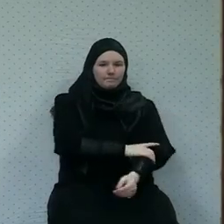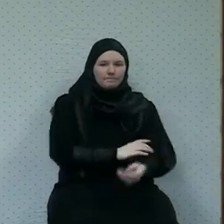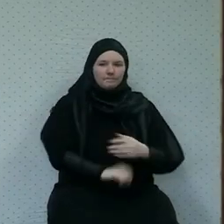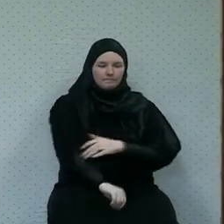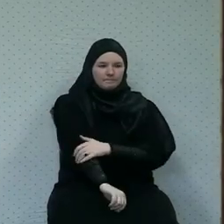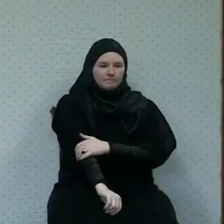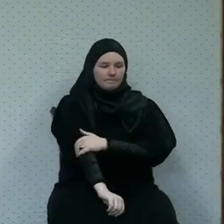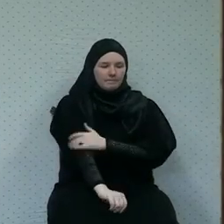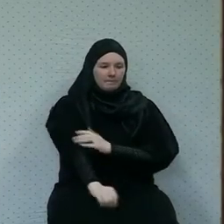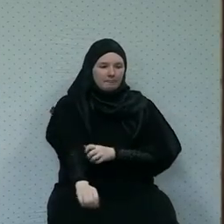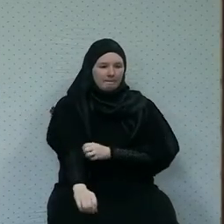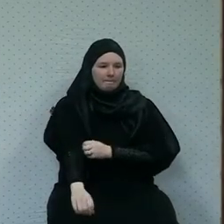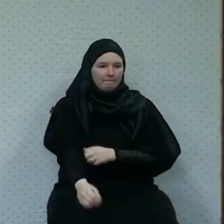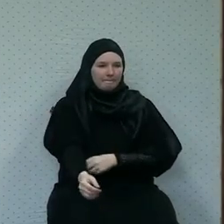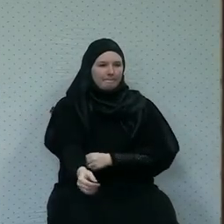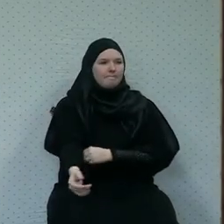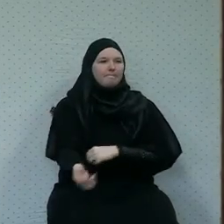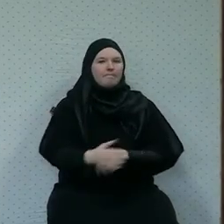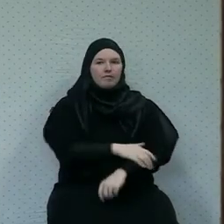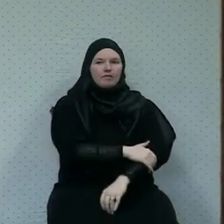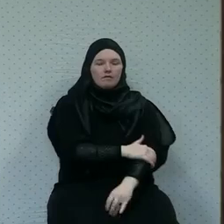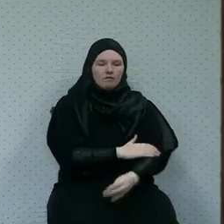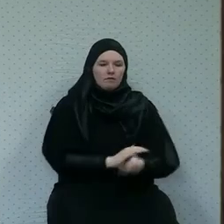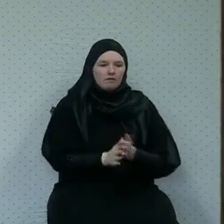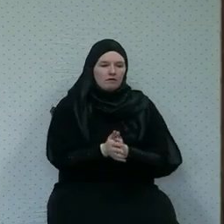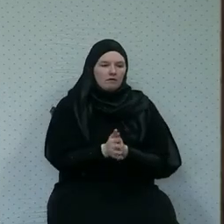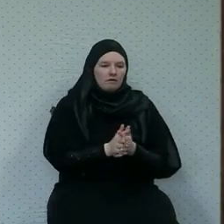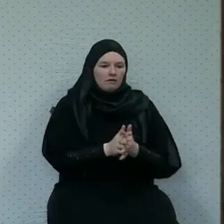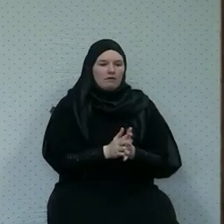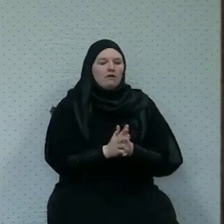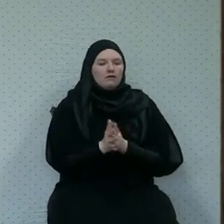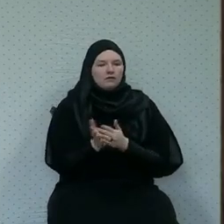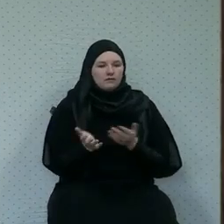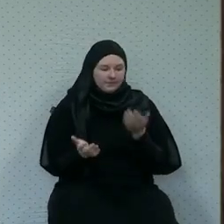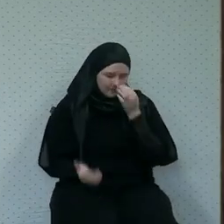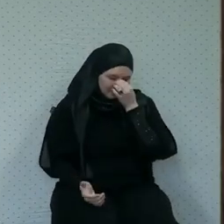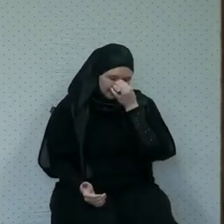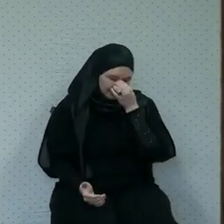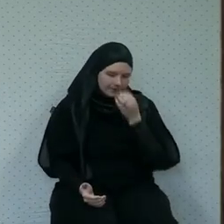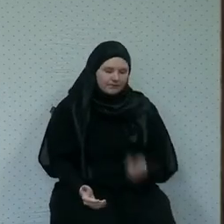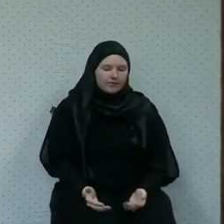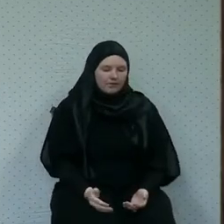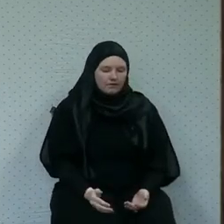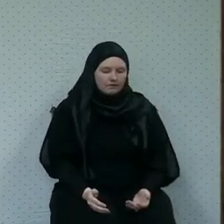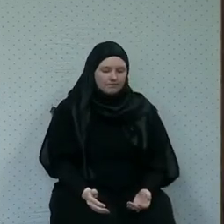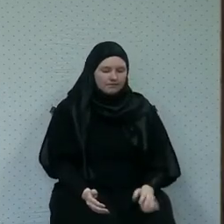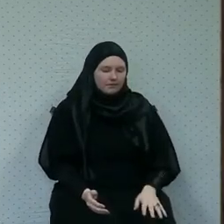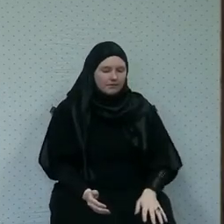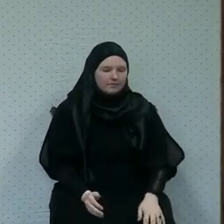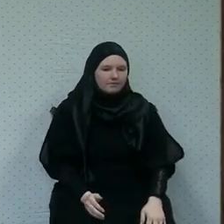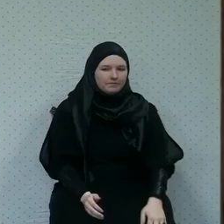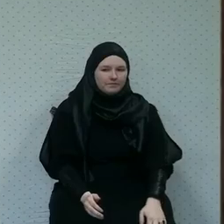وتولنا فيمن توليت وقنا واصرف عنا شر ما قضيت. اللهم اقسم لنا من خشيتك ما تحول به بيننا وبين